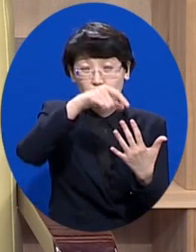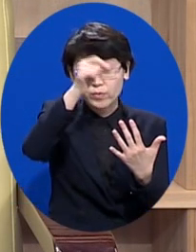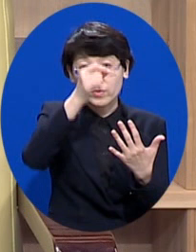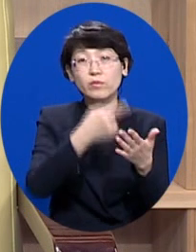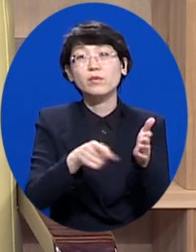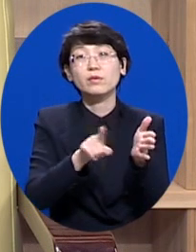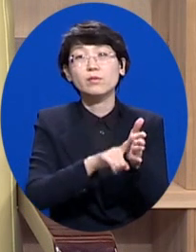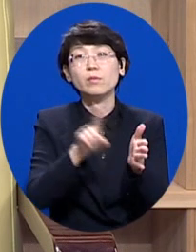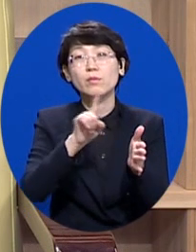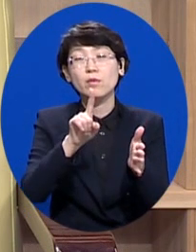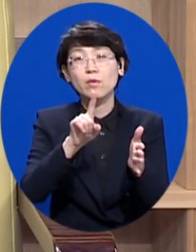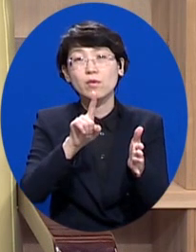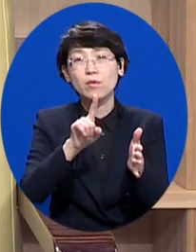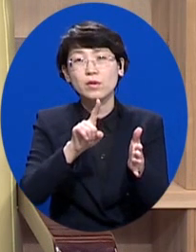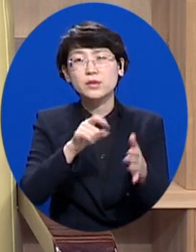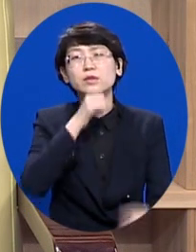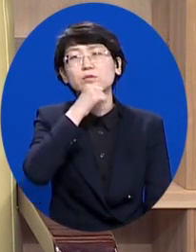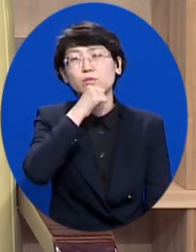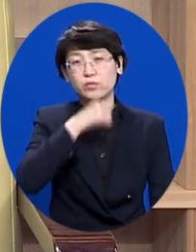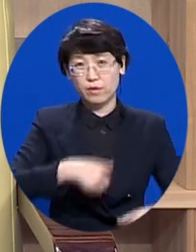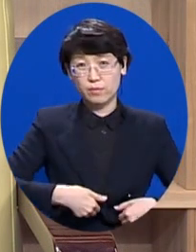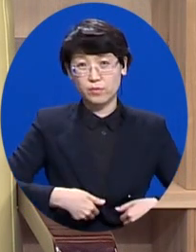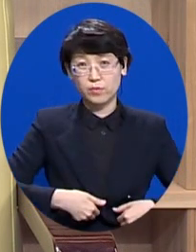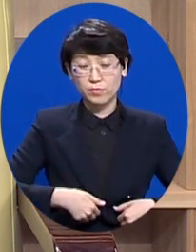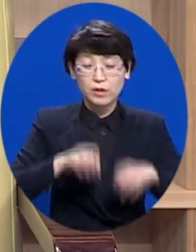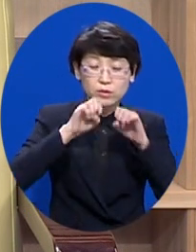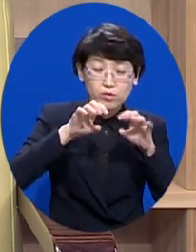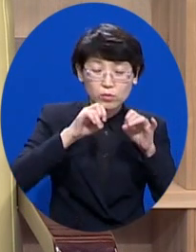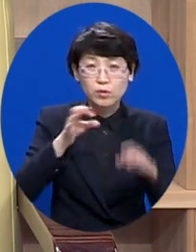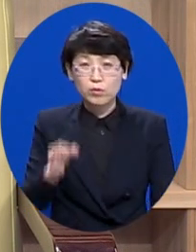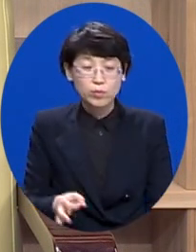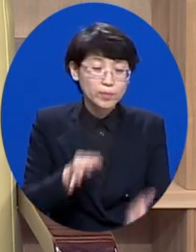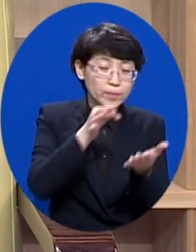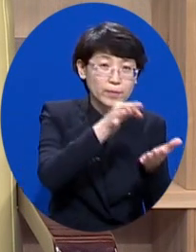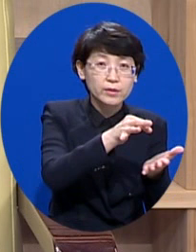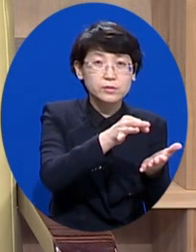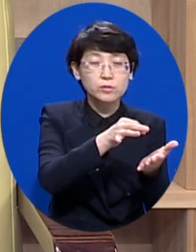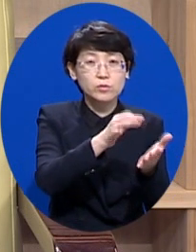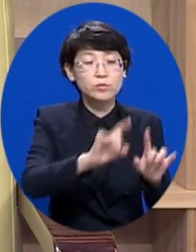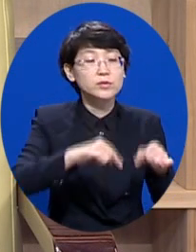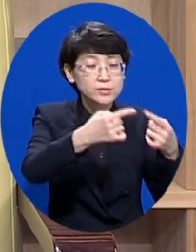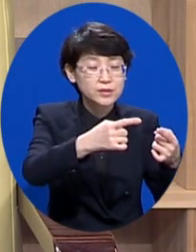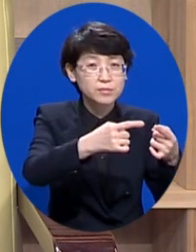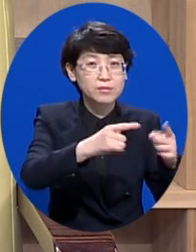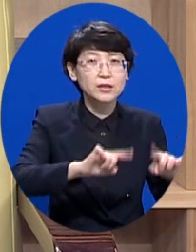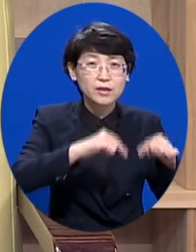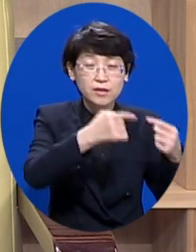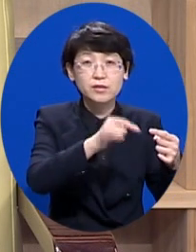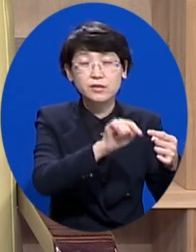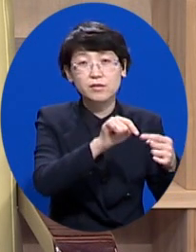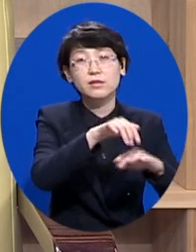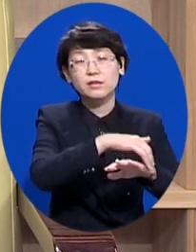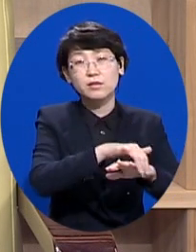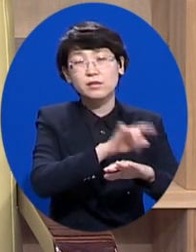그냥 되는 게 아니고 실적이 있어야 돼요. 전도, 헌금, 출석. 이런 실적을 쌓아야 14만